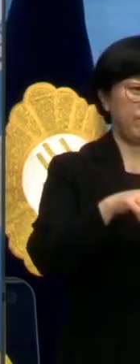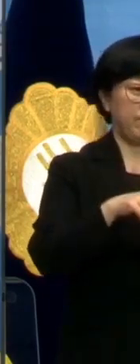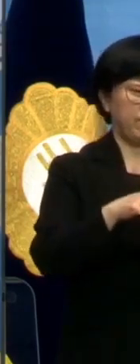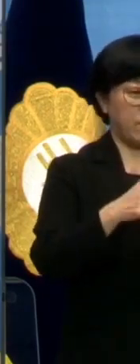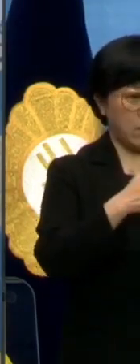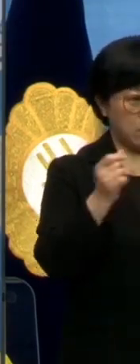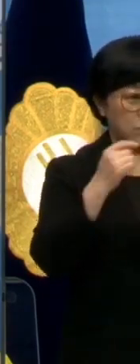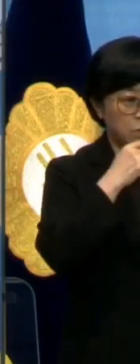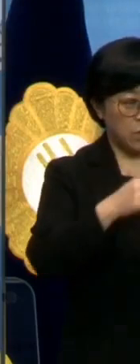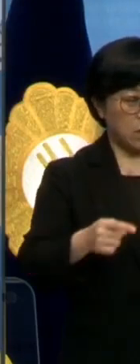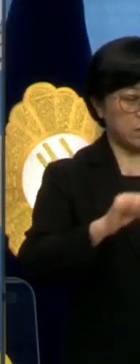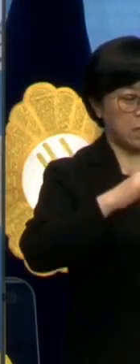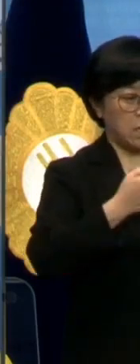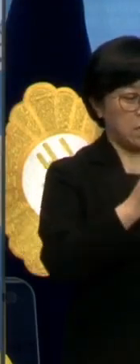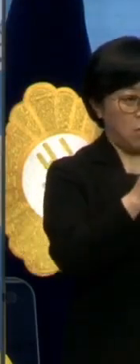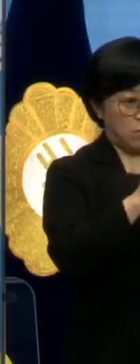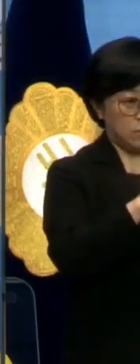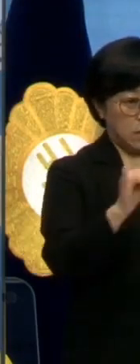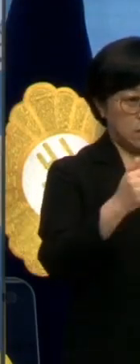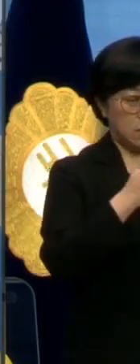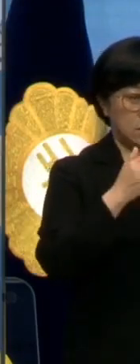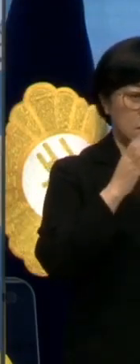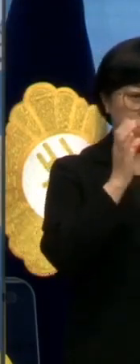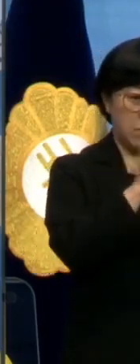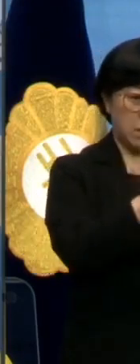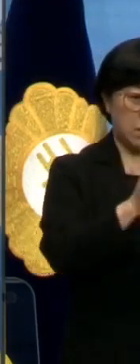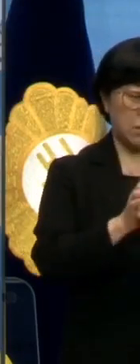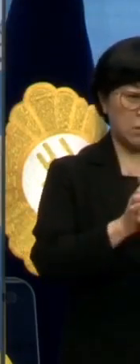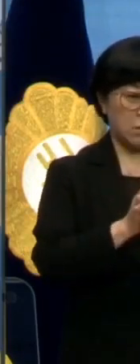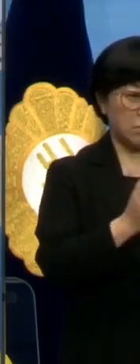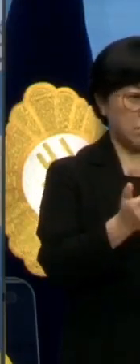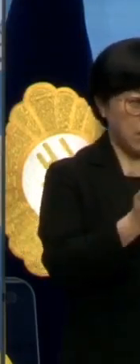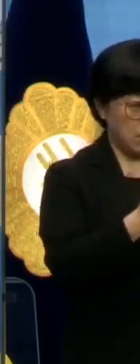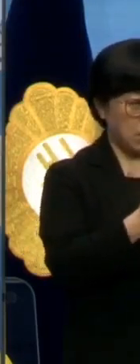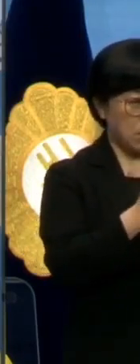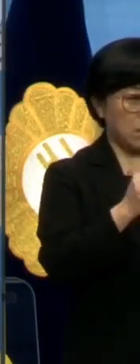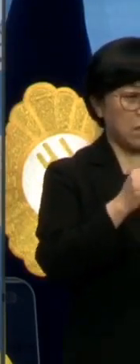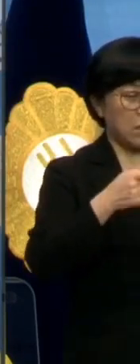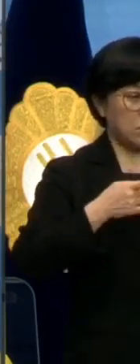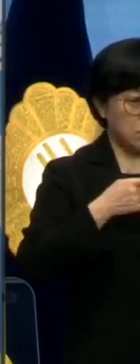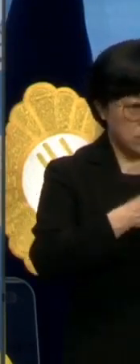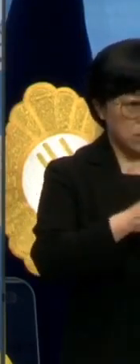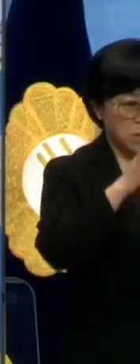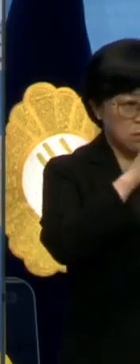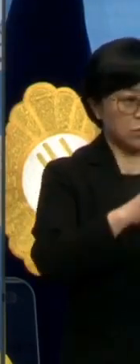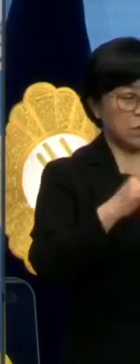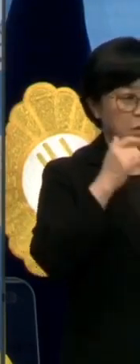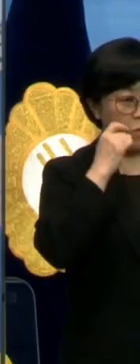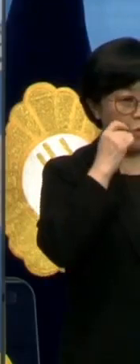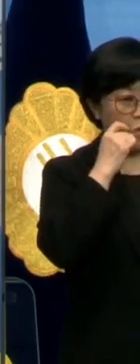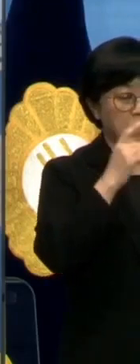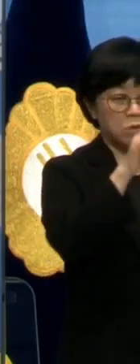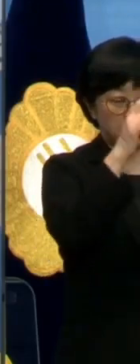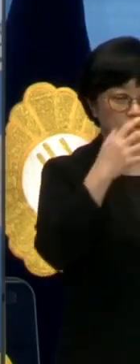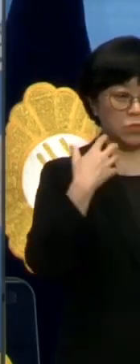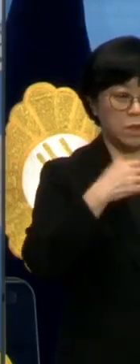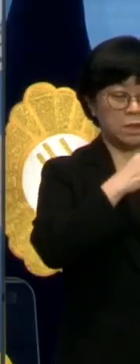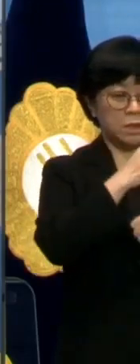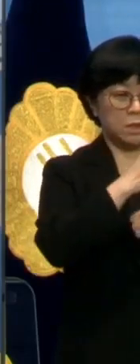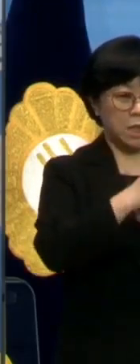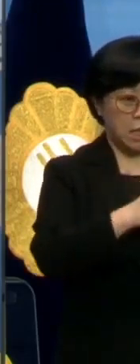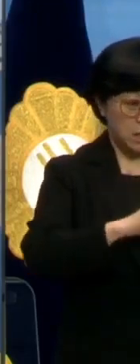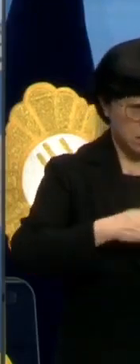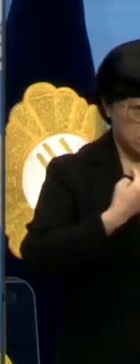모든 손실을 자영업자들이 감수하는 방식으로는 방역 조치를 지속할 수 없으며 정부의